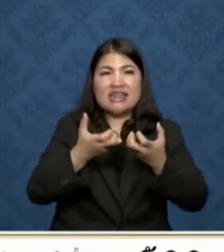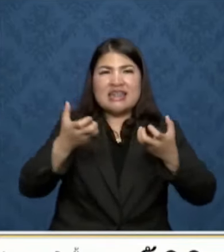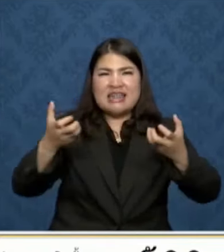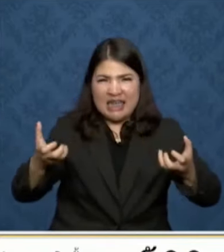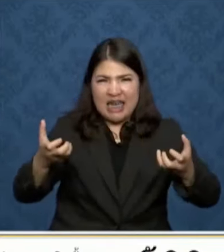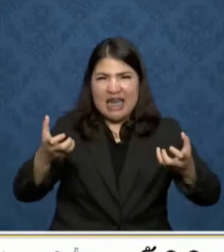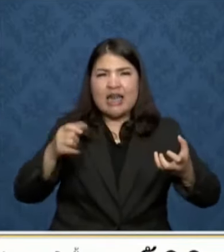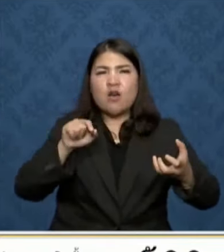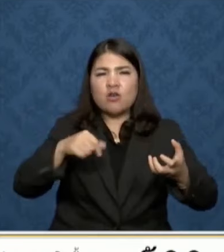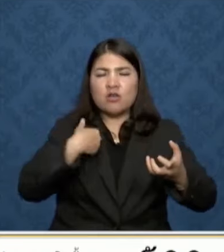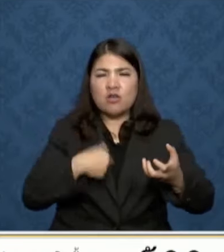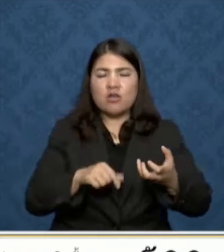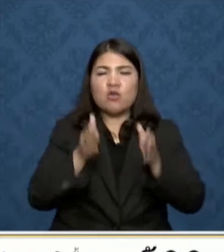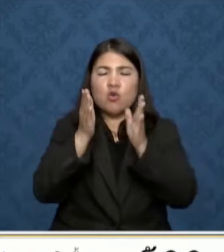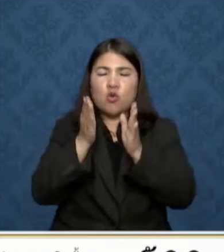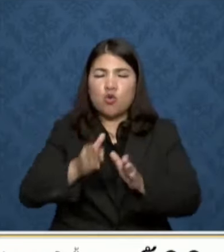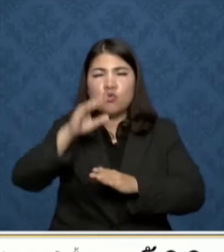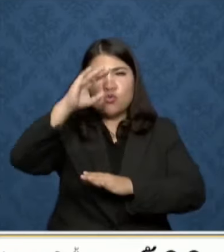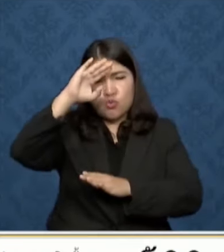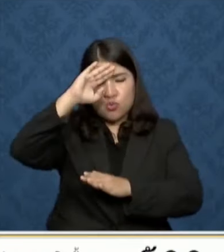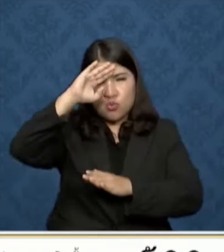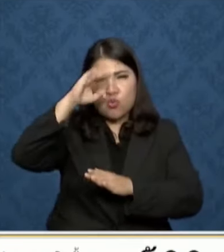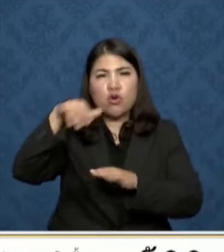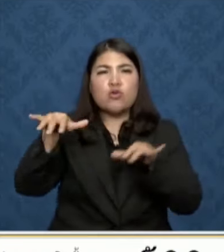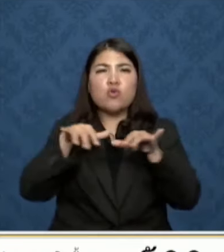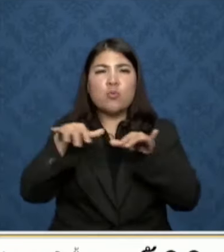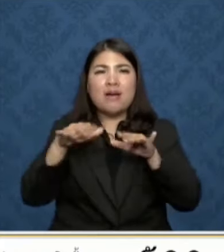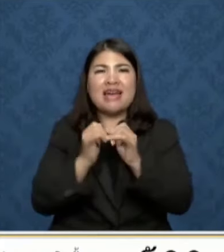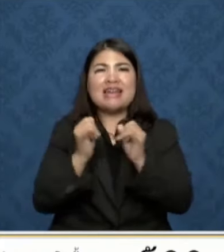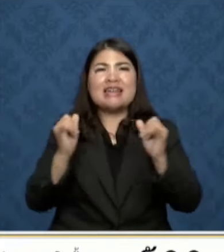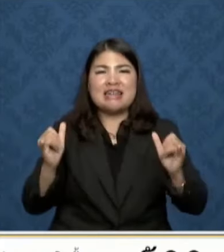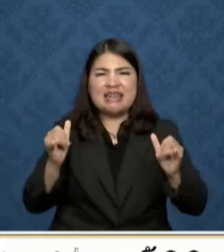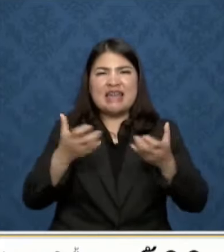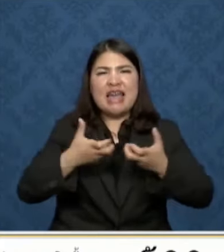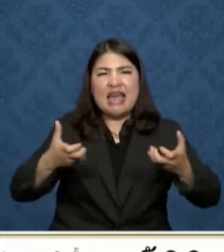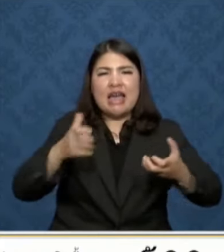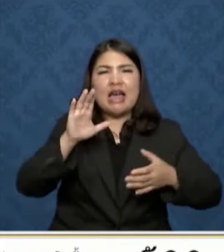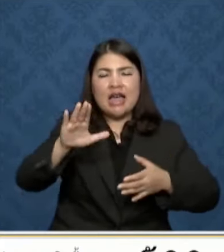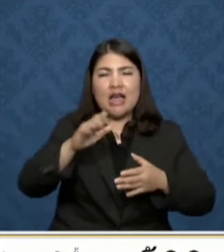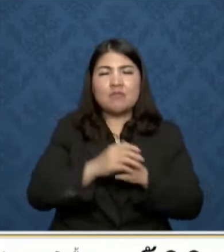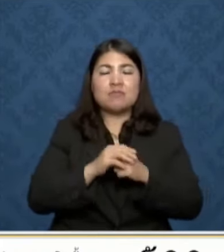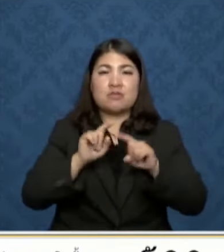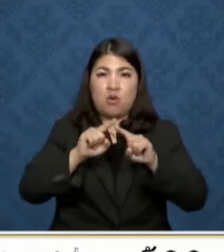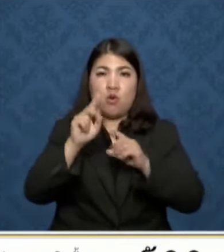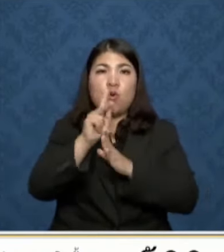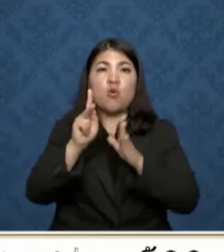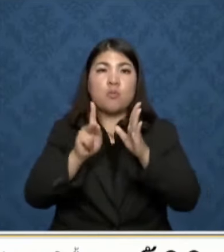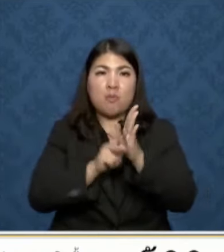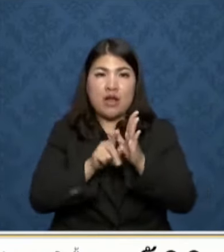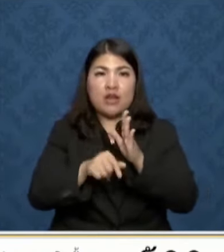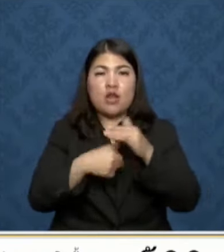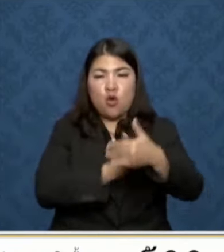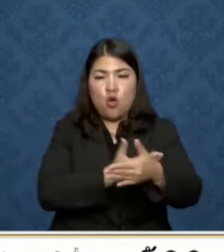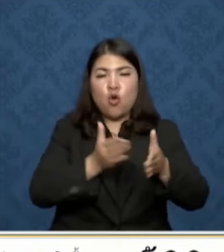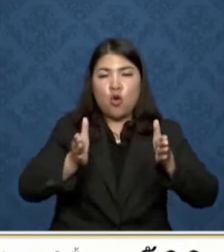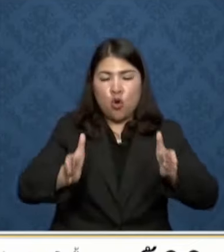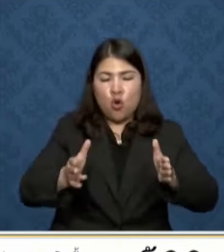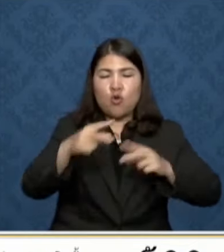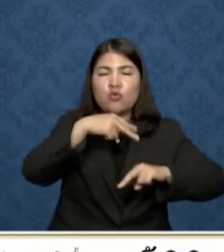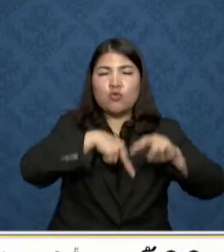ห่างจากผู้ป่วยทั่วไปทำไมได้...เวนแต่ถาอยใหควคณพิเศฬ